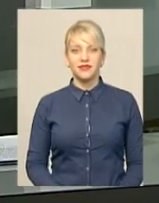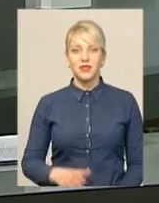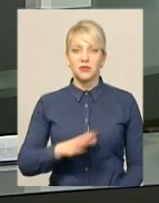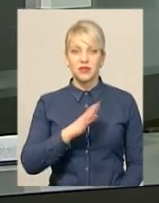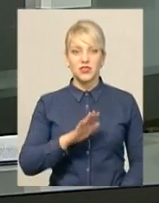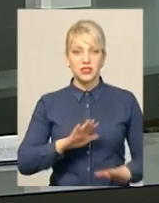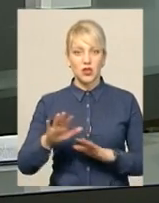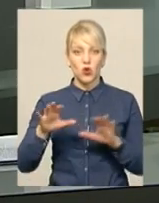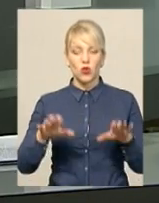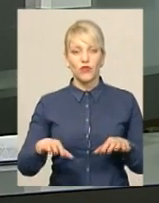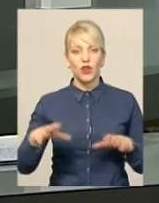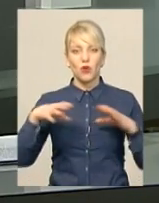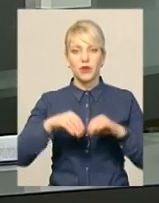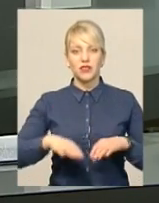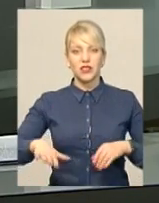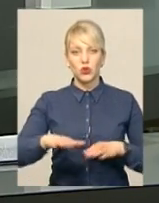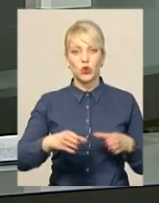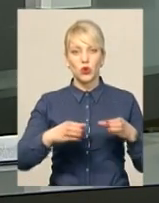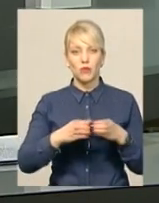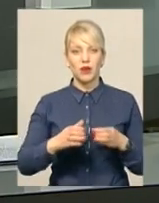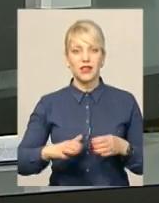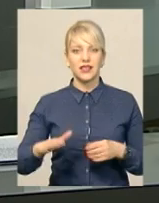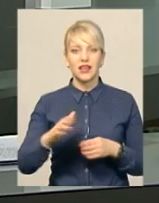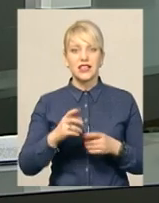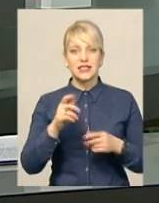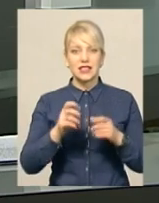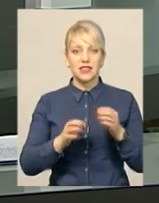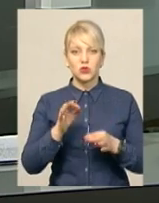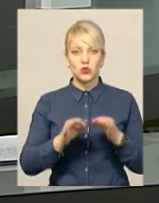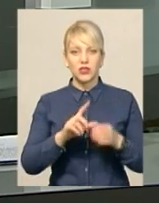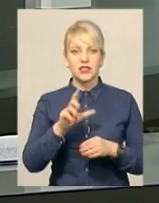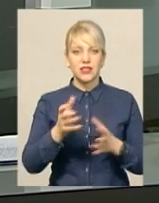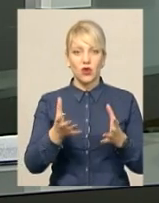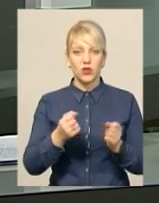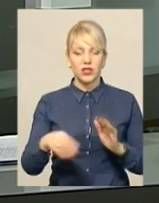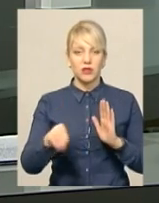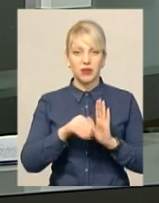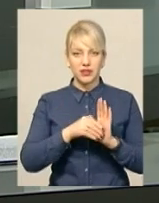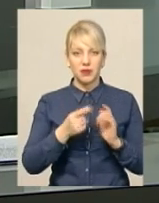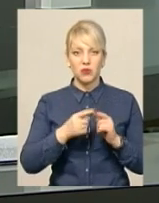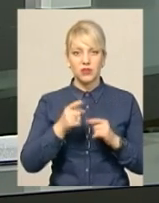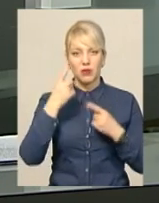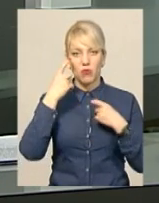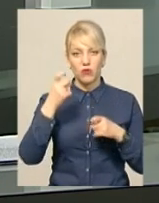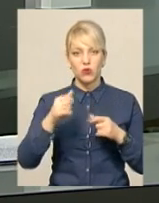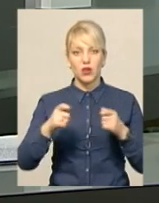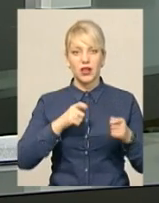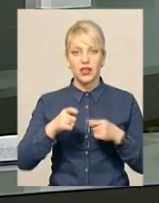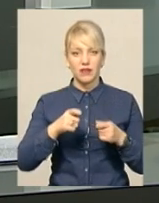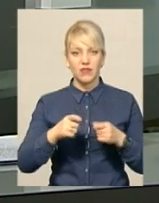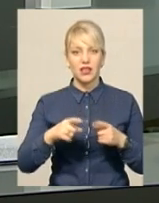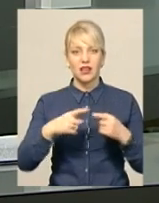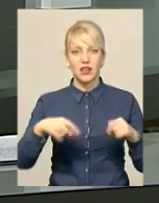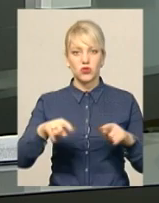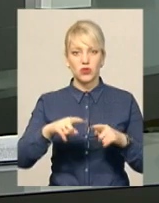Колишнього заступника голови об'єднаної територіальної громади краю засудили за одержання неправомірної вигоди. Про це повідомив керівник галузевого